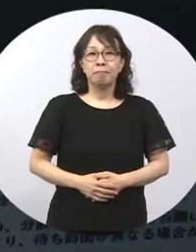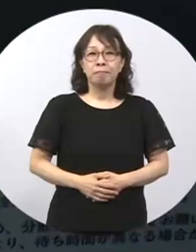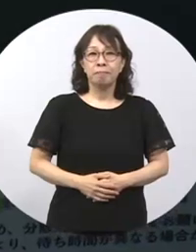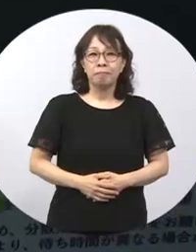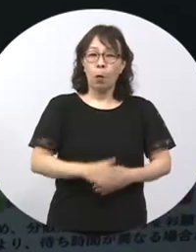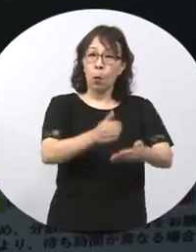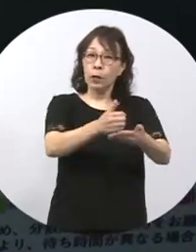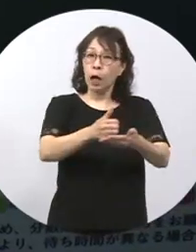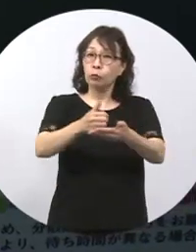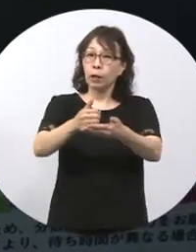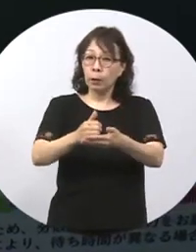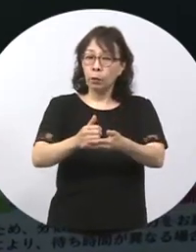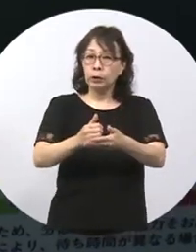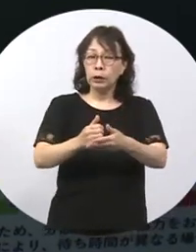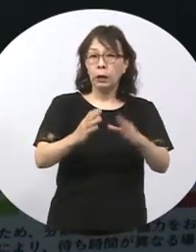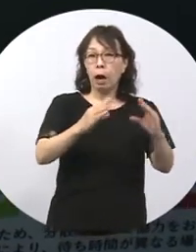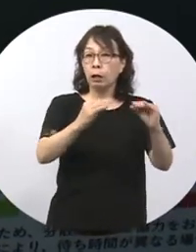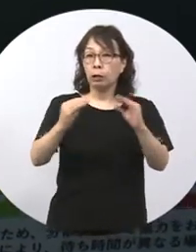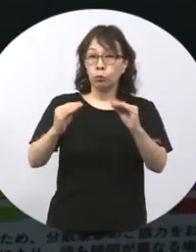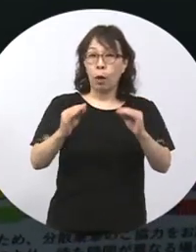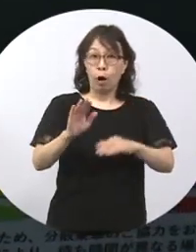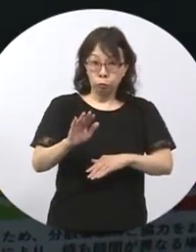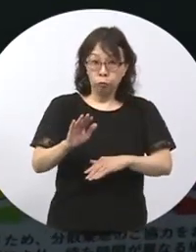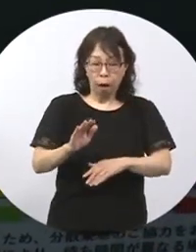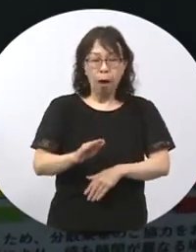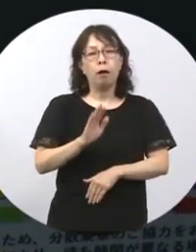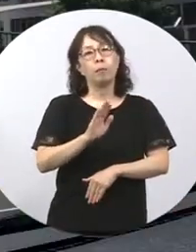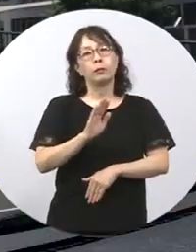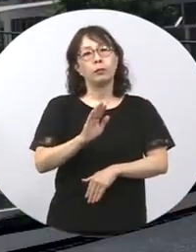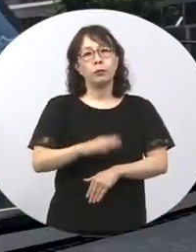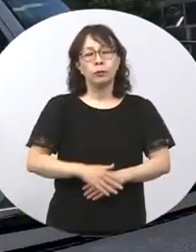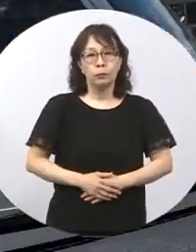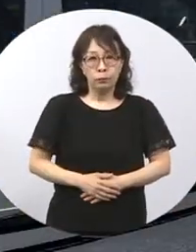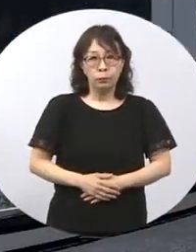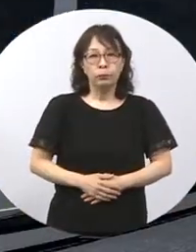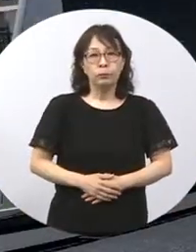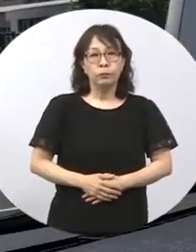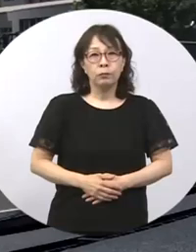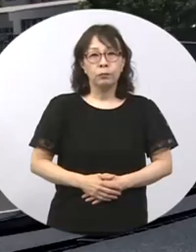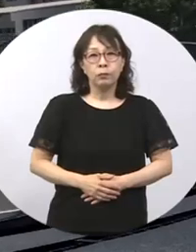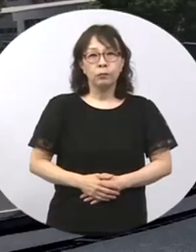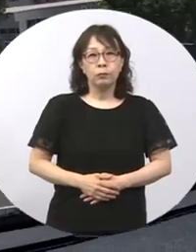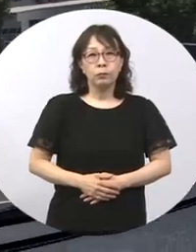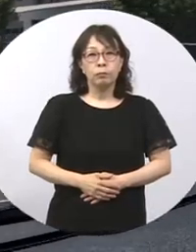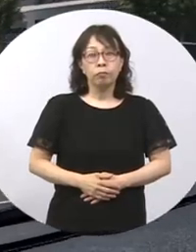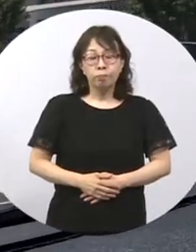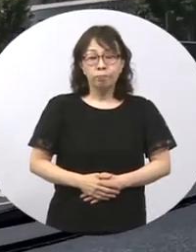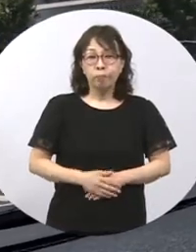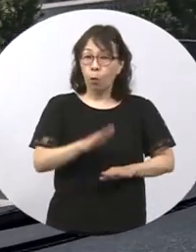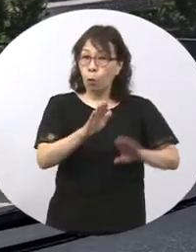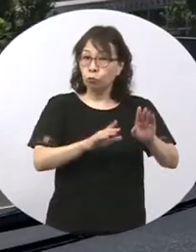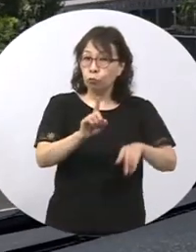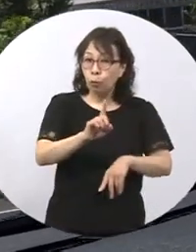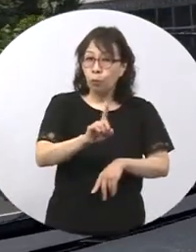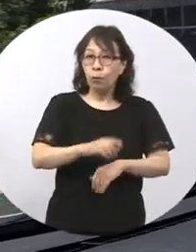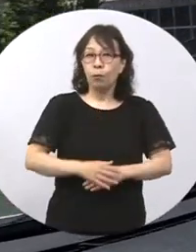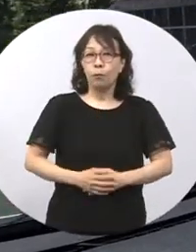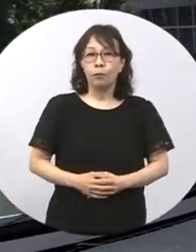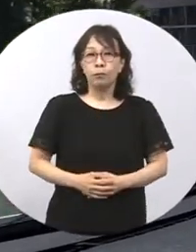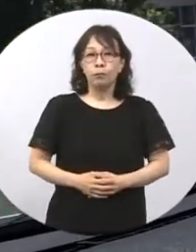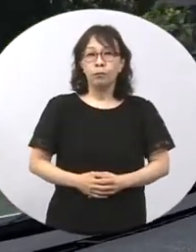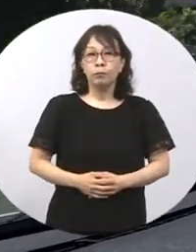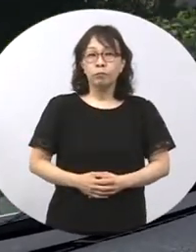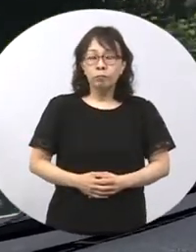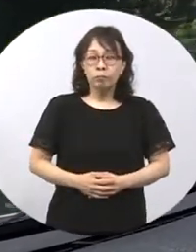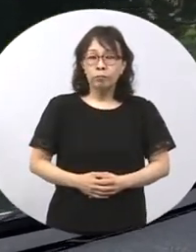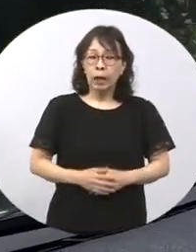構お客さん同士でお話などされることもありますか。 ありますよ、やっぱり。 あ、そうですか。ね、どういった様子ですか。 結